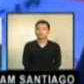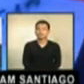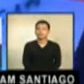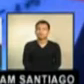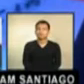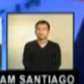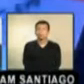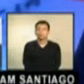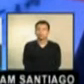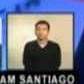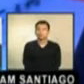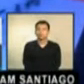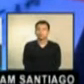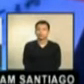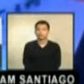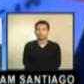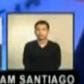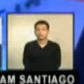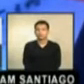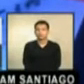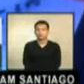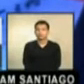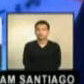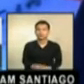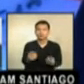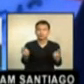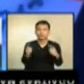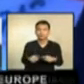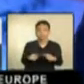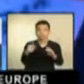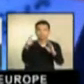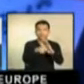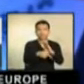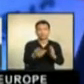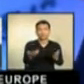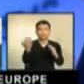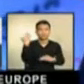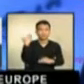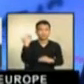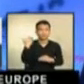umaga po, sir. Opo. So, meron po bang nangyaring patayan dyan